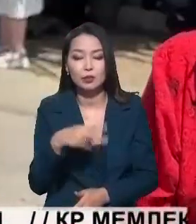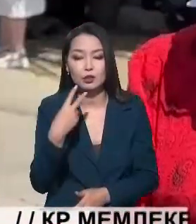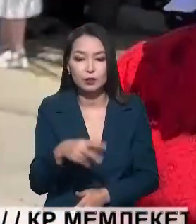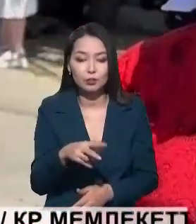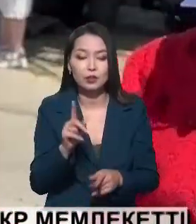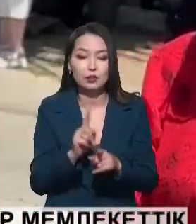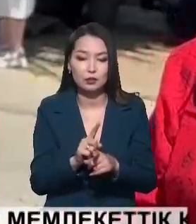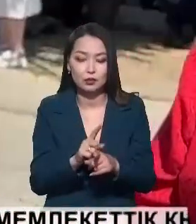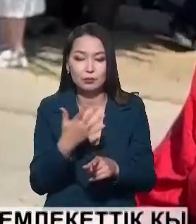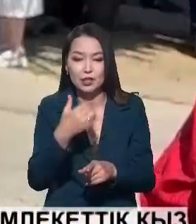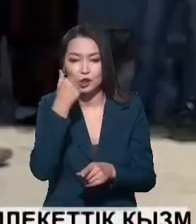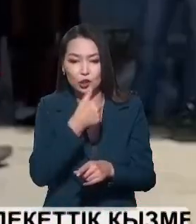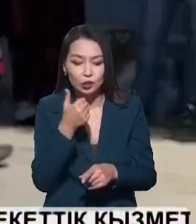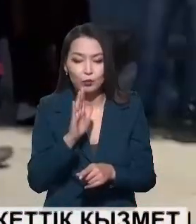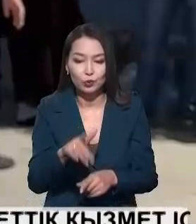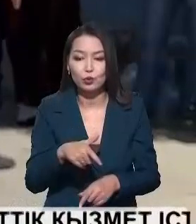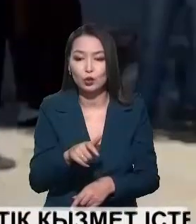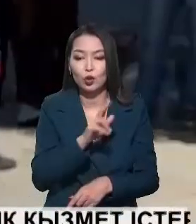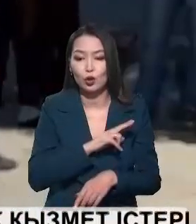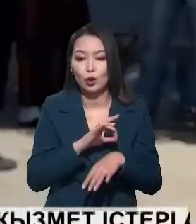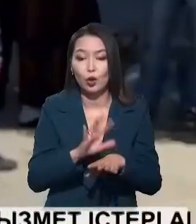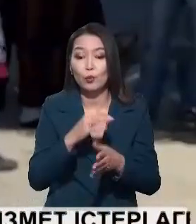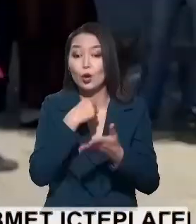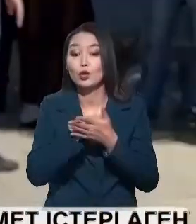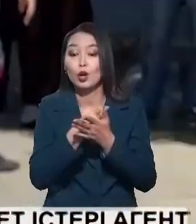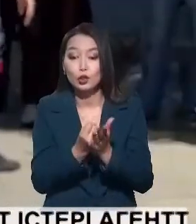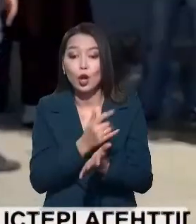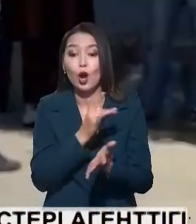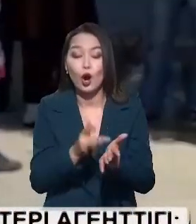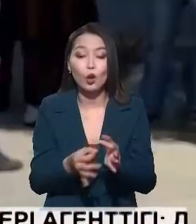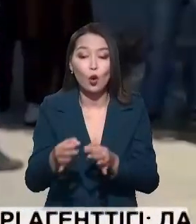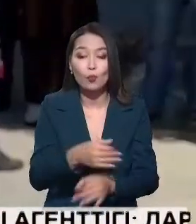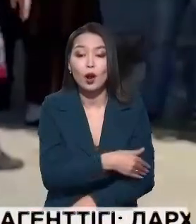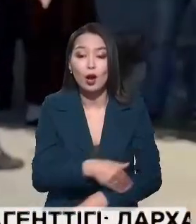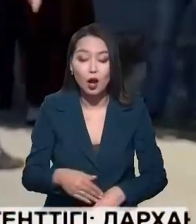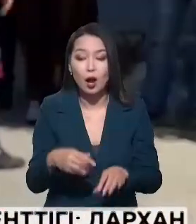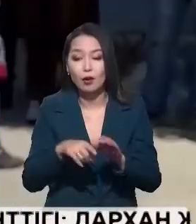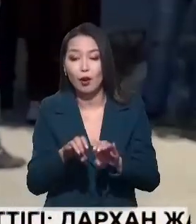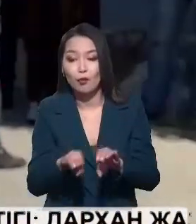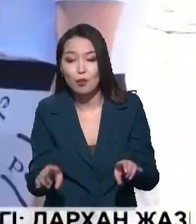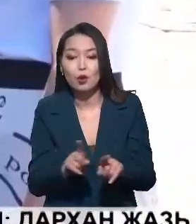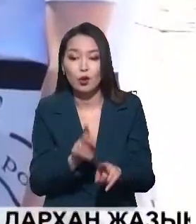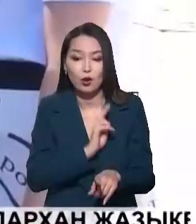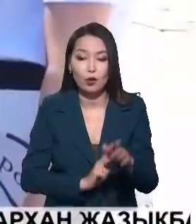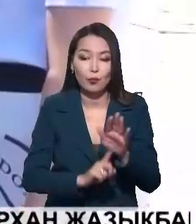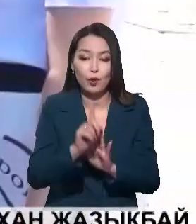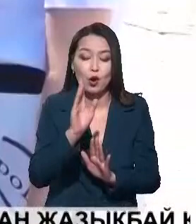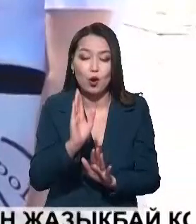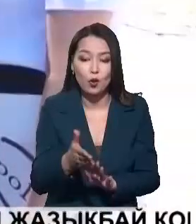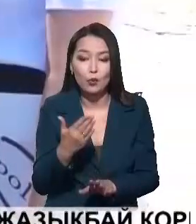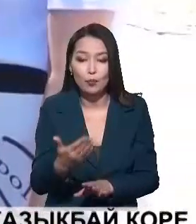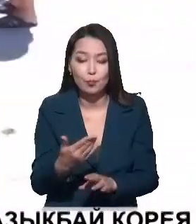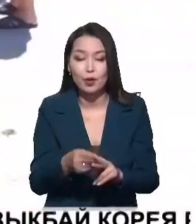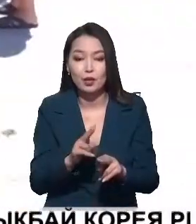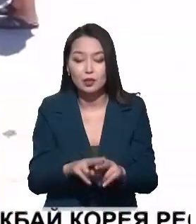жылы басталады. 3 жыл құрылысы жүреді. Сол жүргізілгеннен кейін қала аумағында көшелерде кәріз жүйесін жүргізу назарға алынатын болады. 80 ауланы